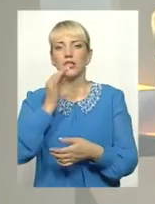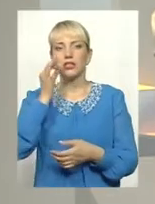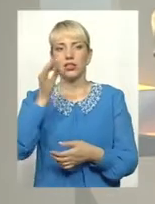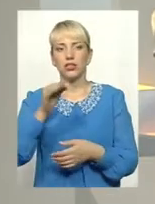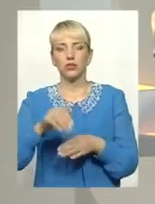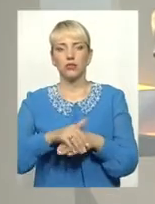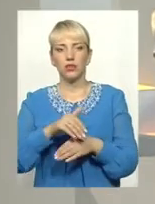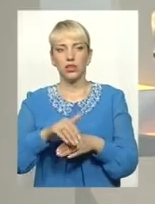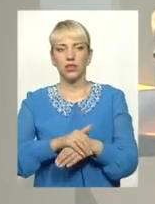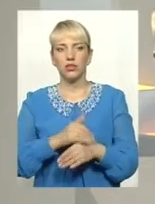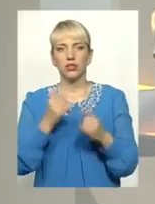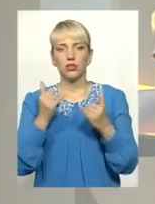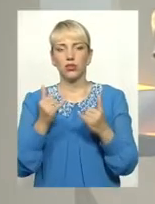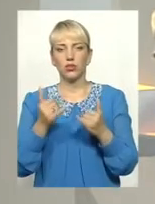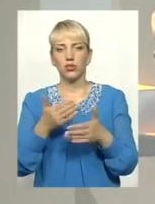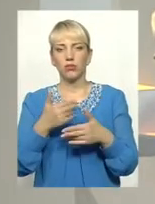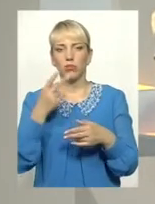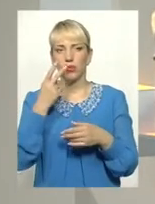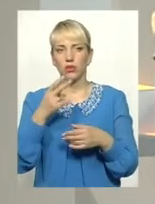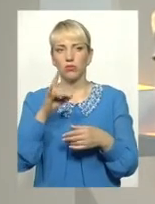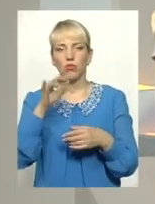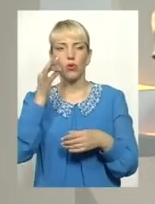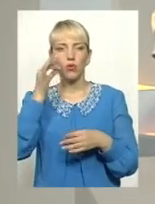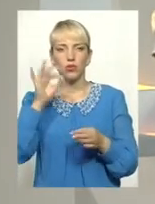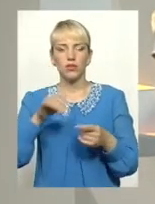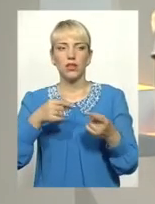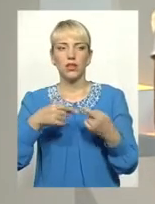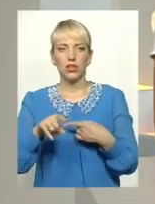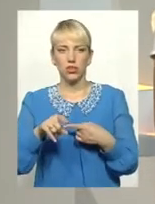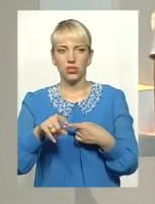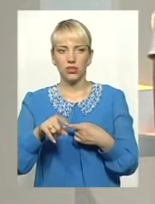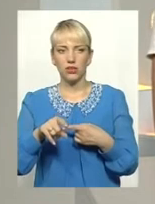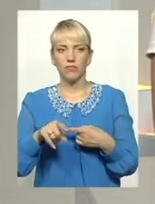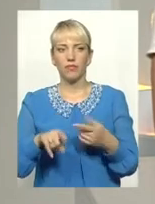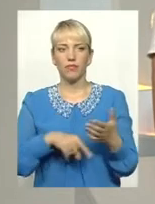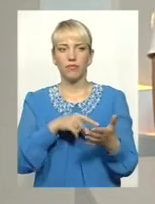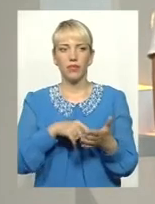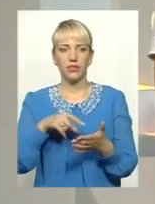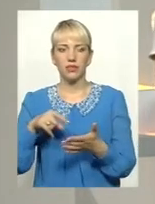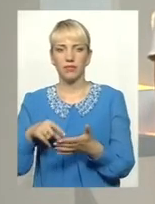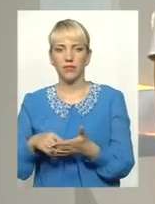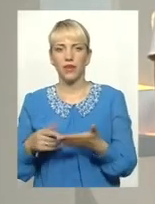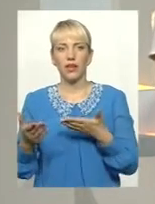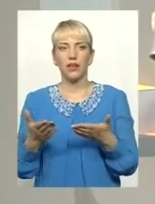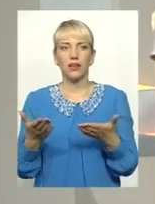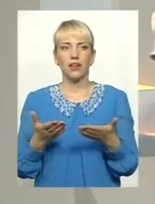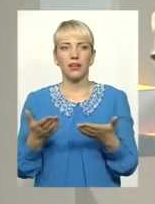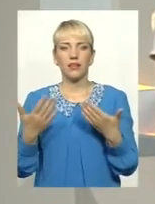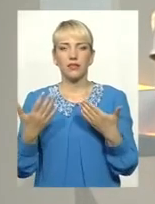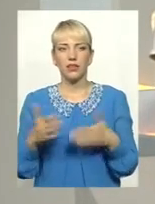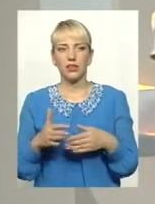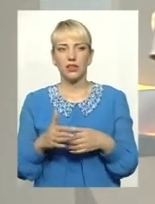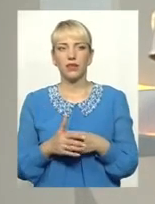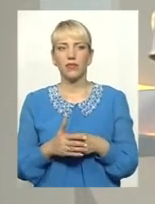от сьогодні ми подивимося про досвід інших міст, які вже все ж